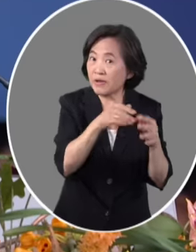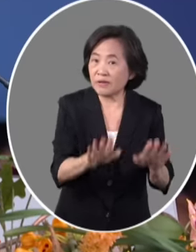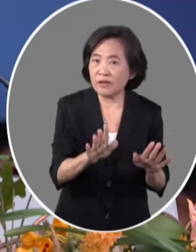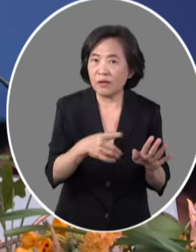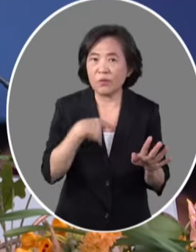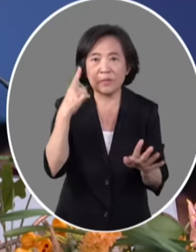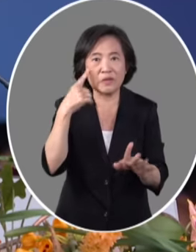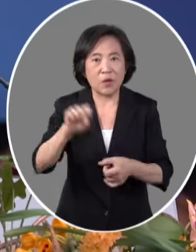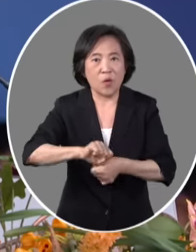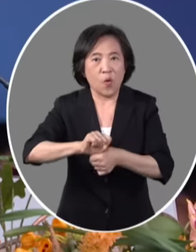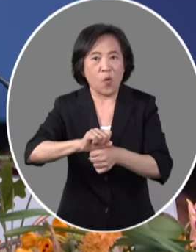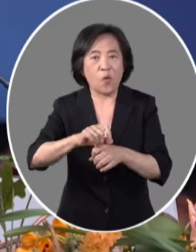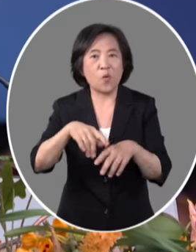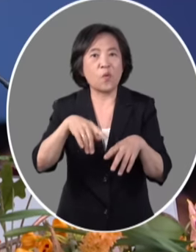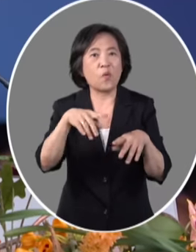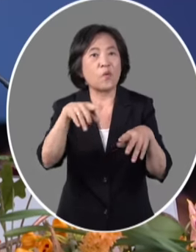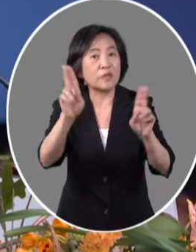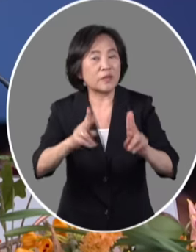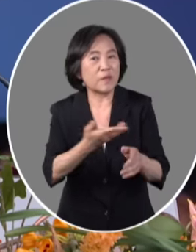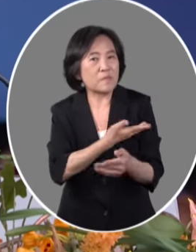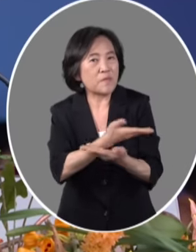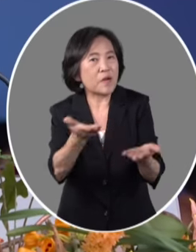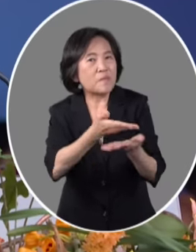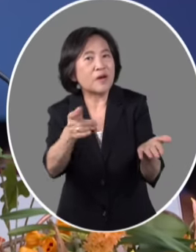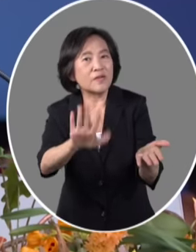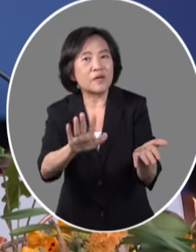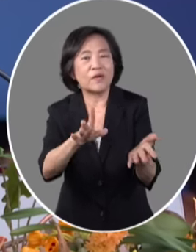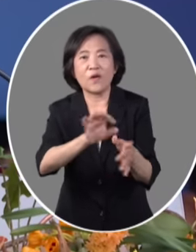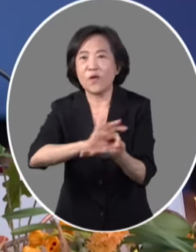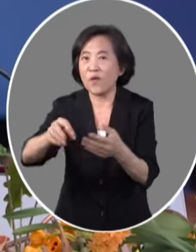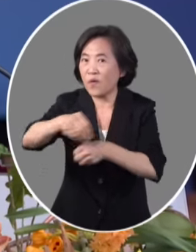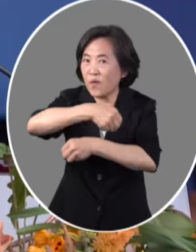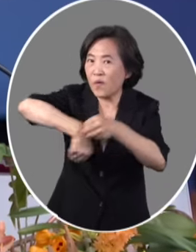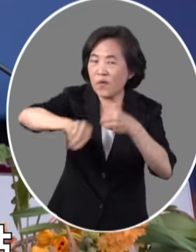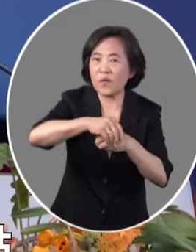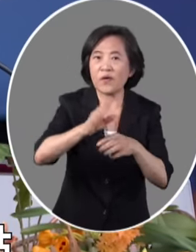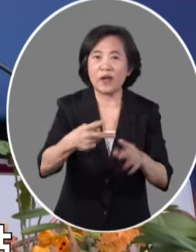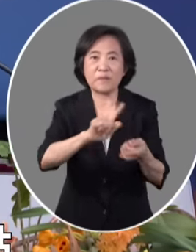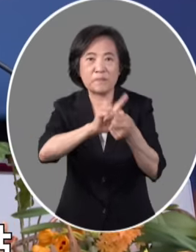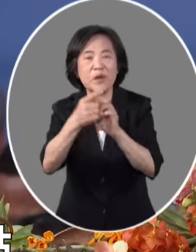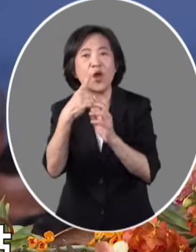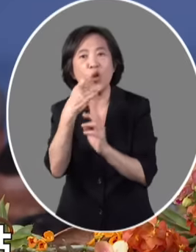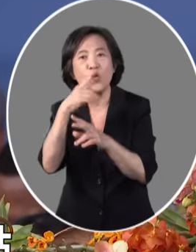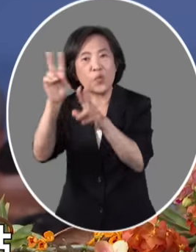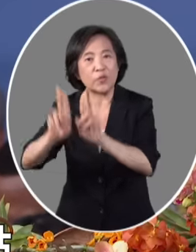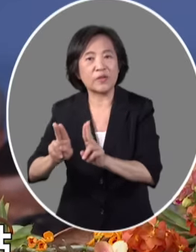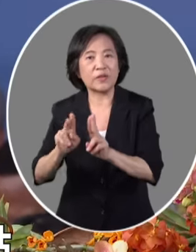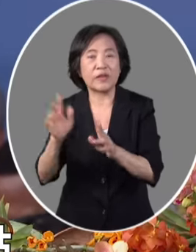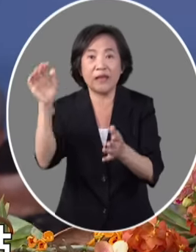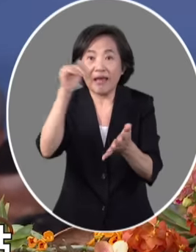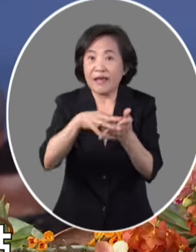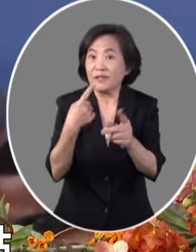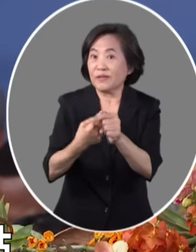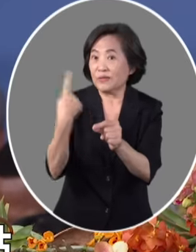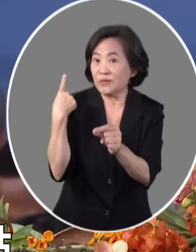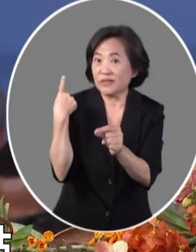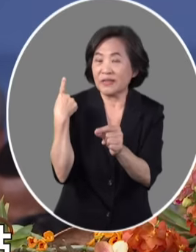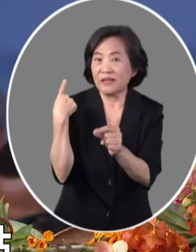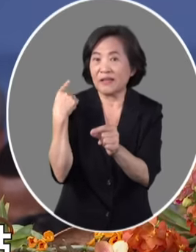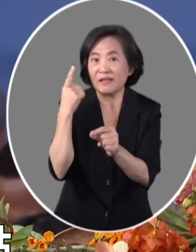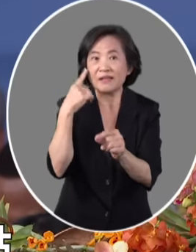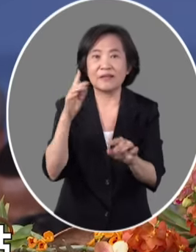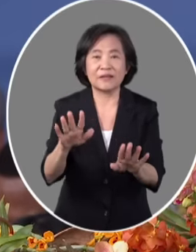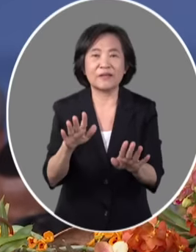大幅度提高能源供应，也全力的推动能源转型，终于在去年迎来了转捩